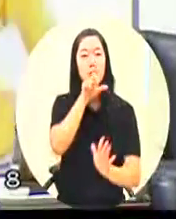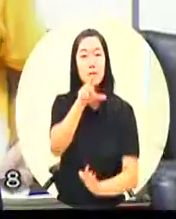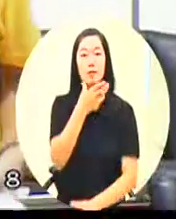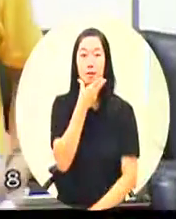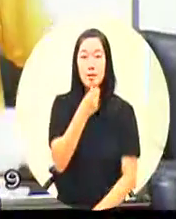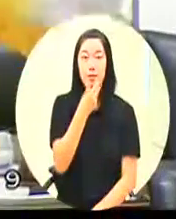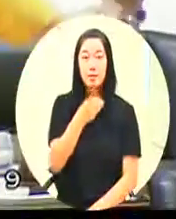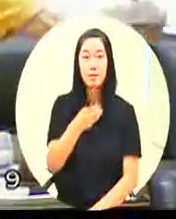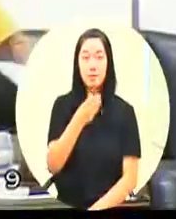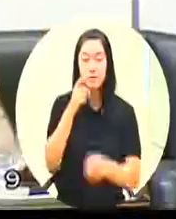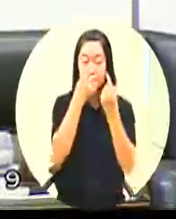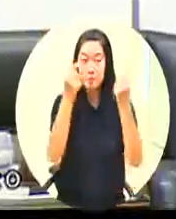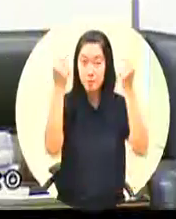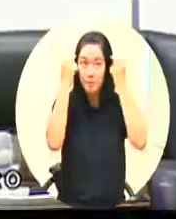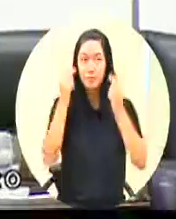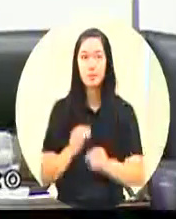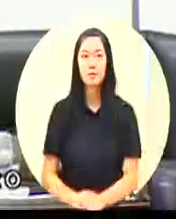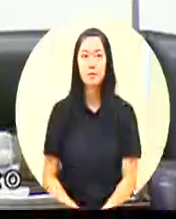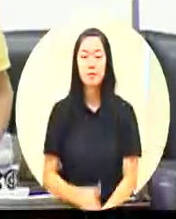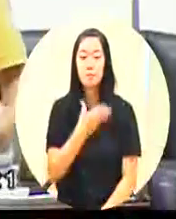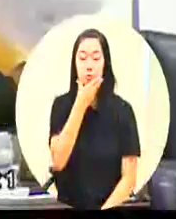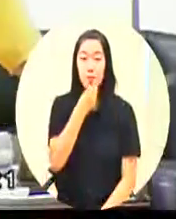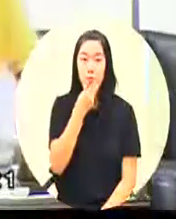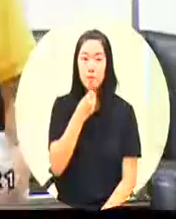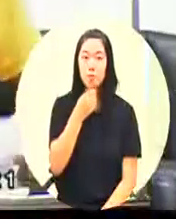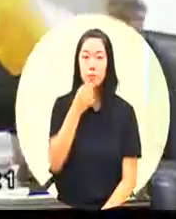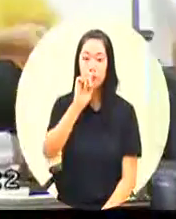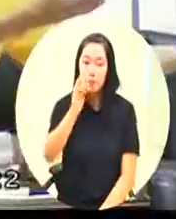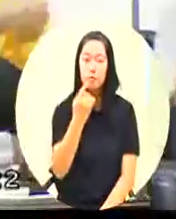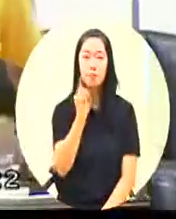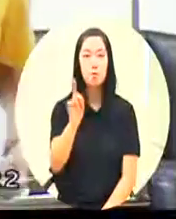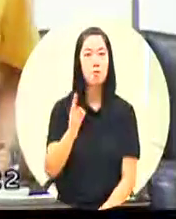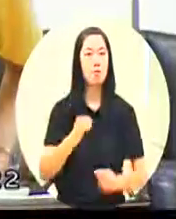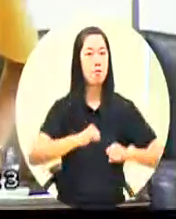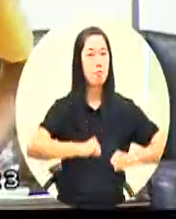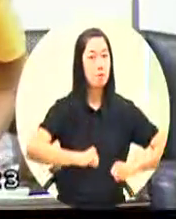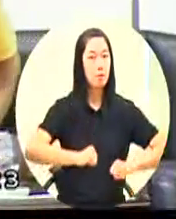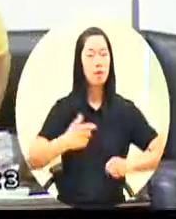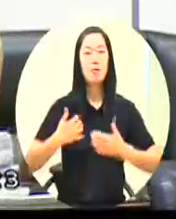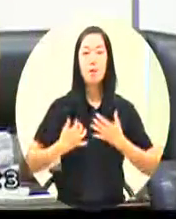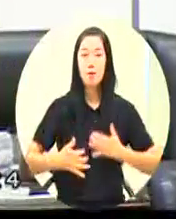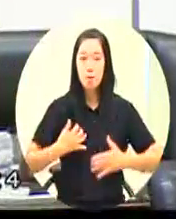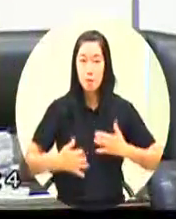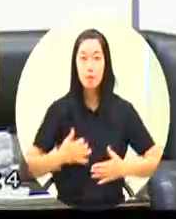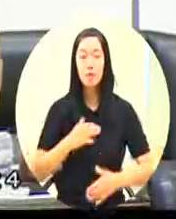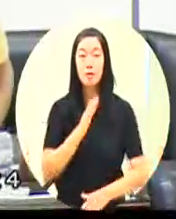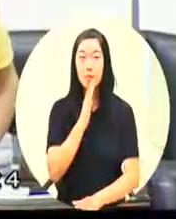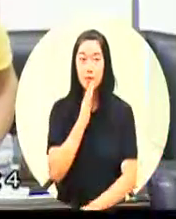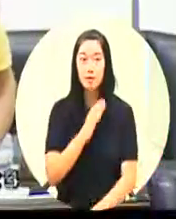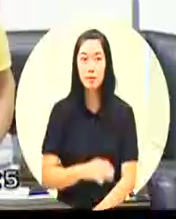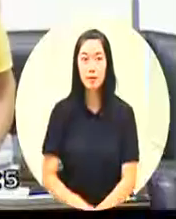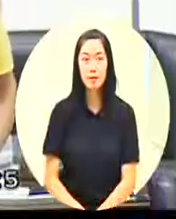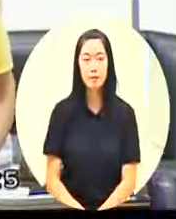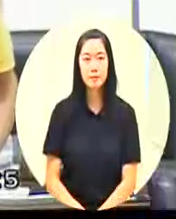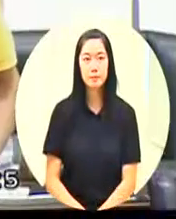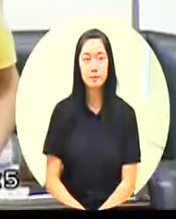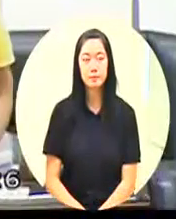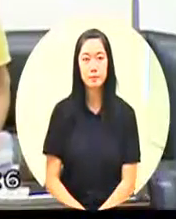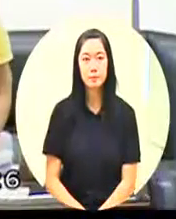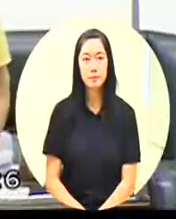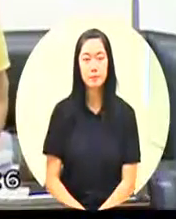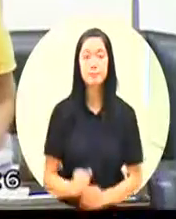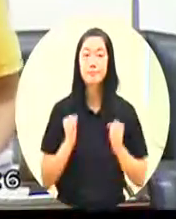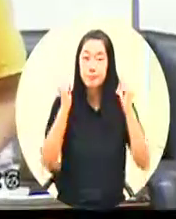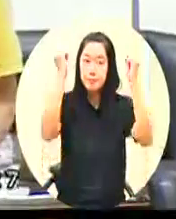是幸福。要怎么幸福？一定要健康嘛，健康才会快乐，快乐才幸福，才能幸福嘛。所以体育